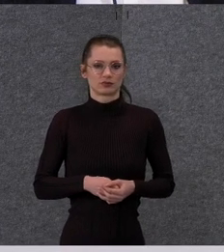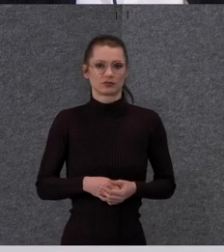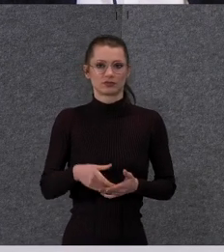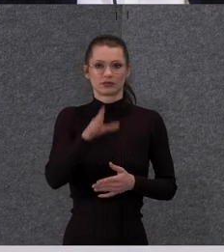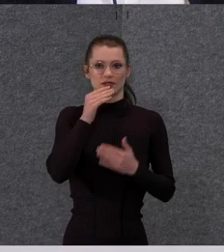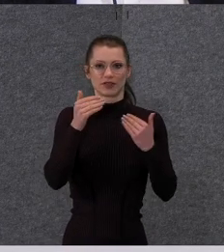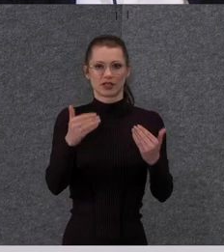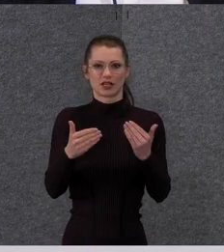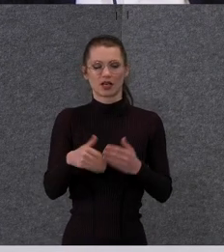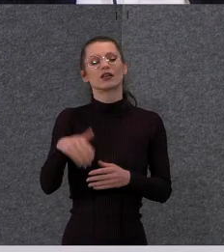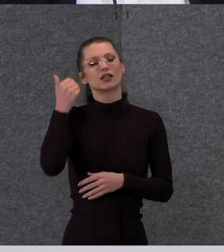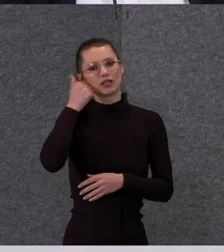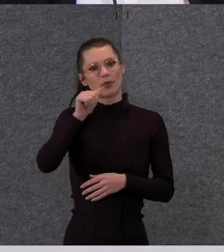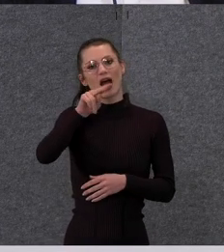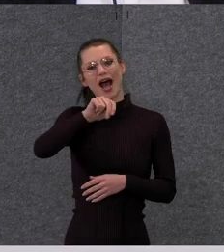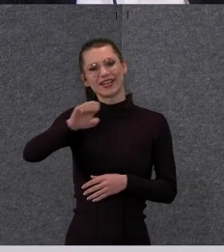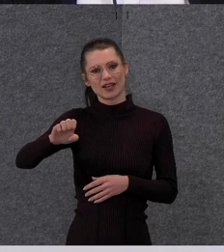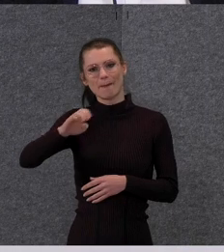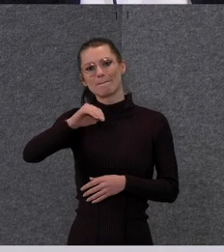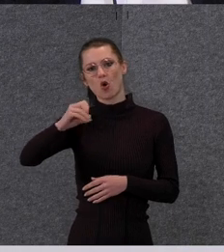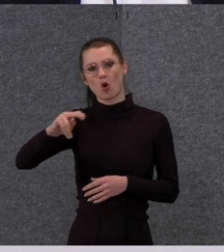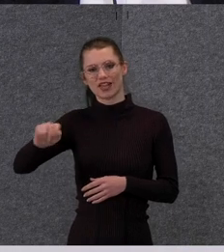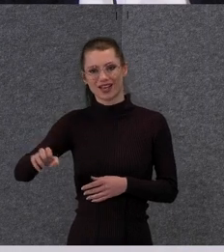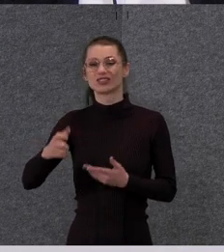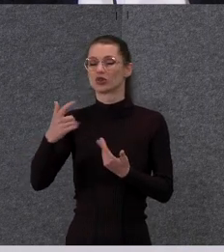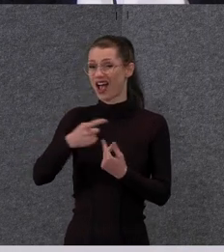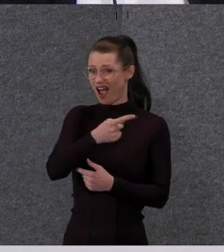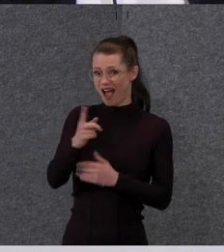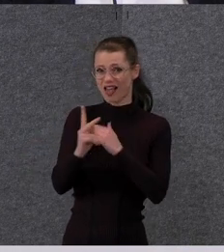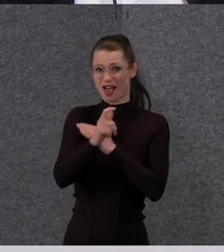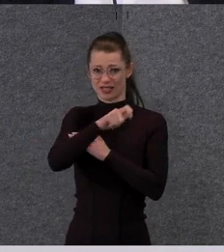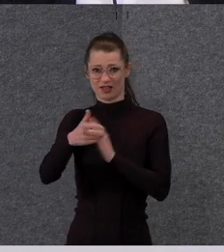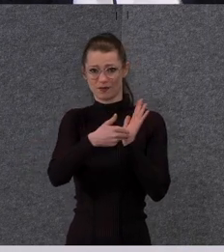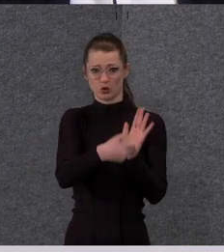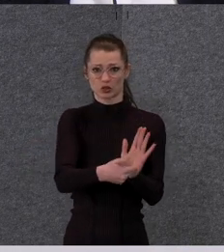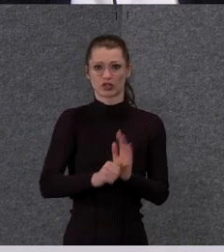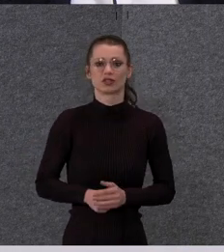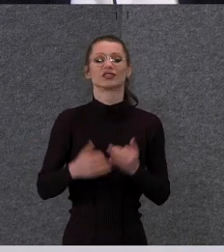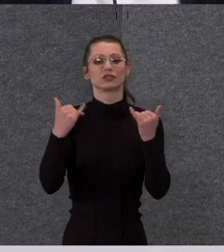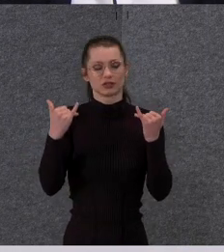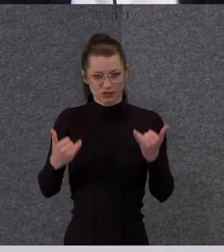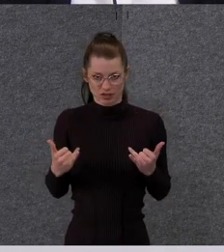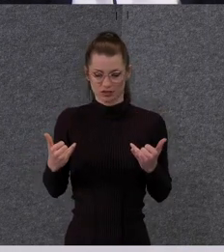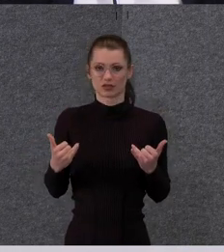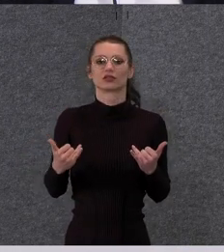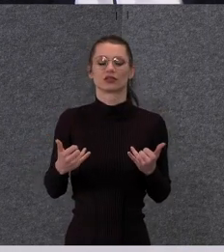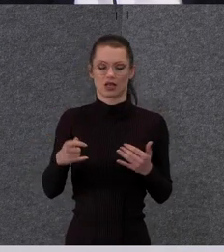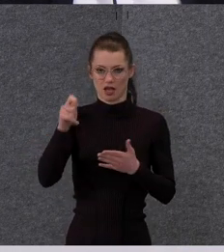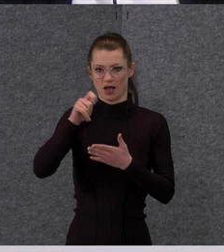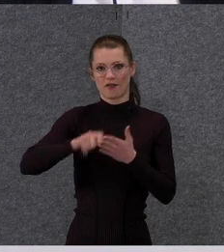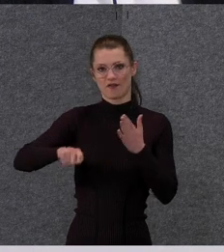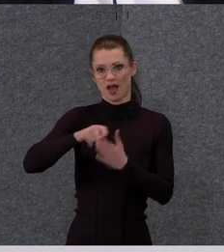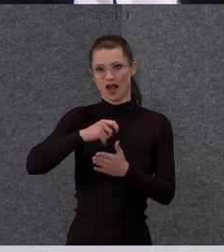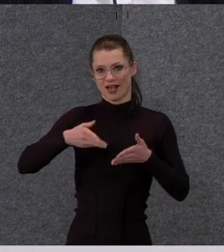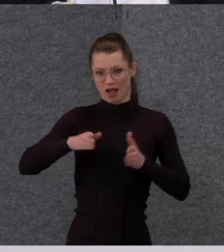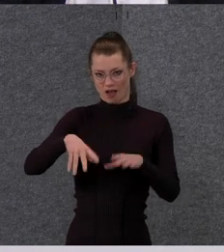Vielen Dank, liebe Annemone. Und nachdem sich die Kandidatinnen vorgestellt haben, können wir jetzt auch in den Wahlgang